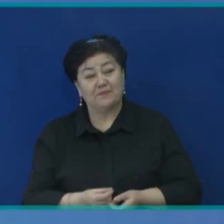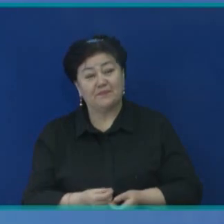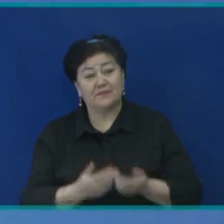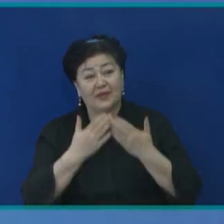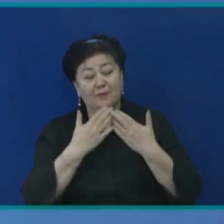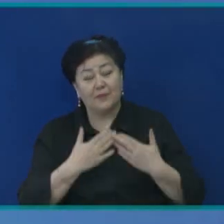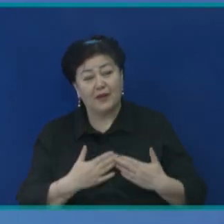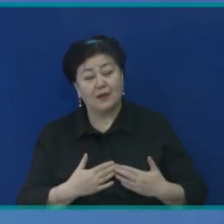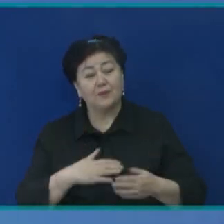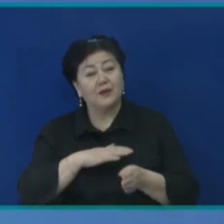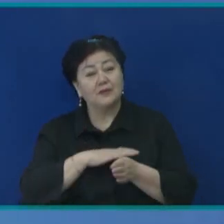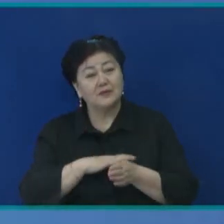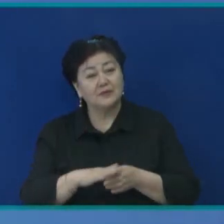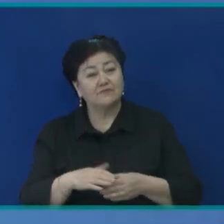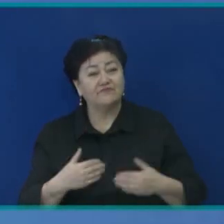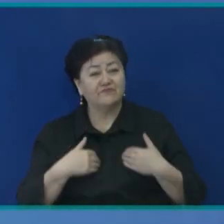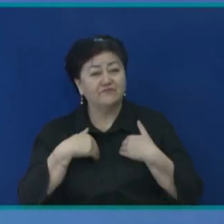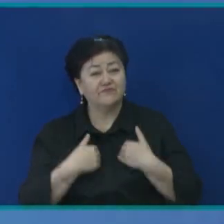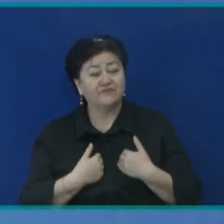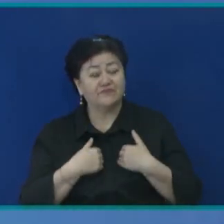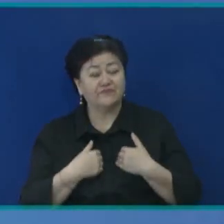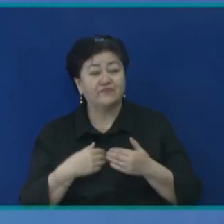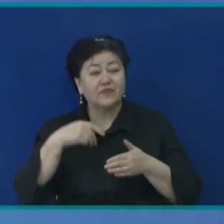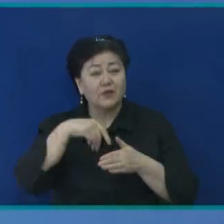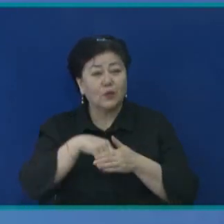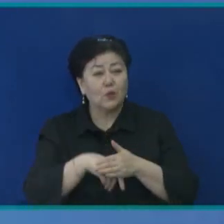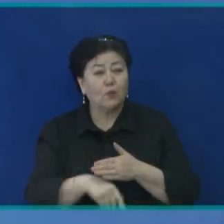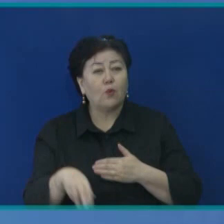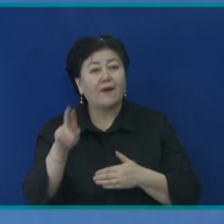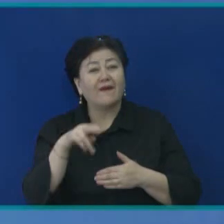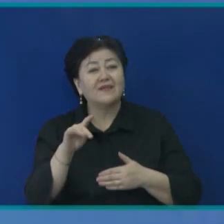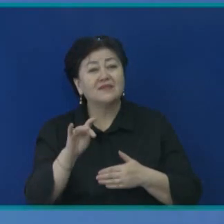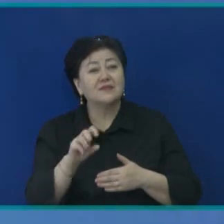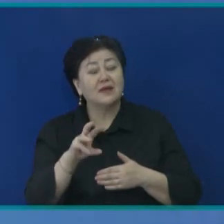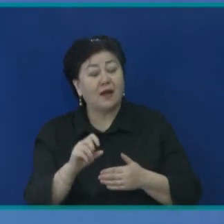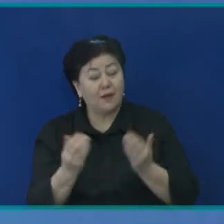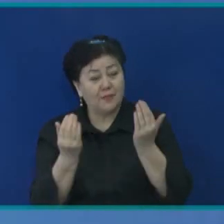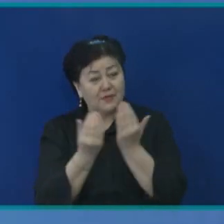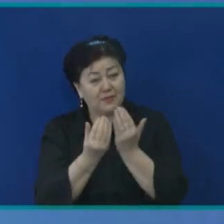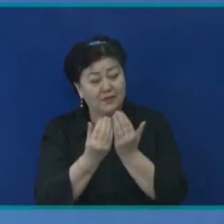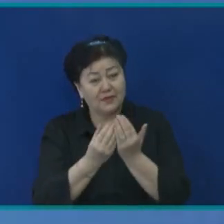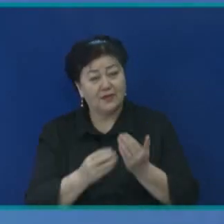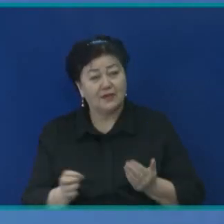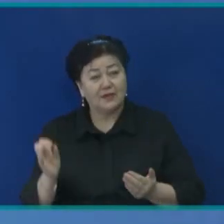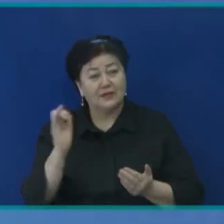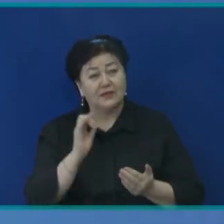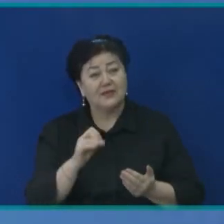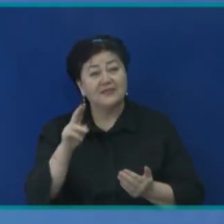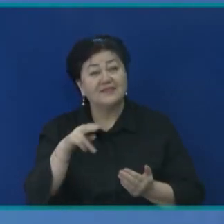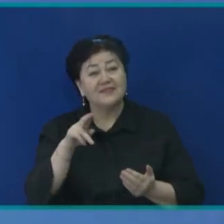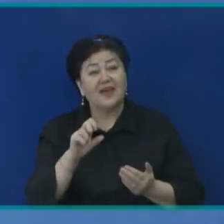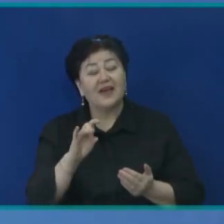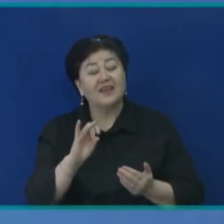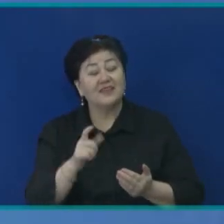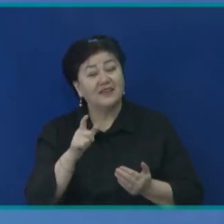Махаббат сағынышқа толы терең драмалық сезім. Осындай шым-шытырыққа толы сахналық қойылымды Дарихай жастар театры